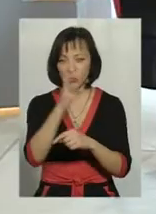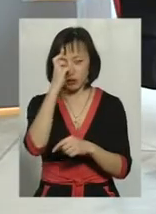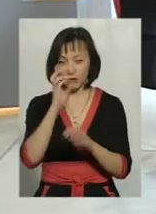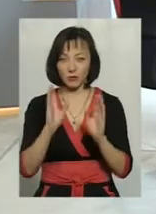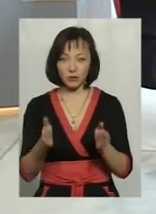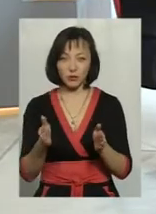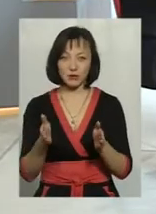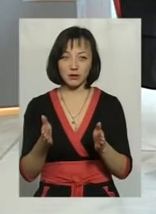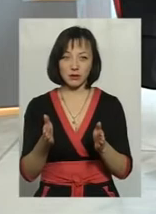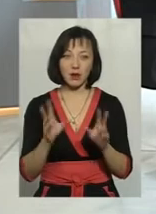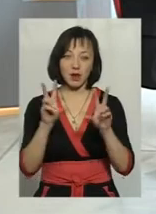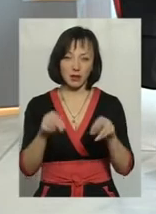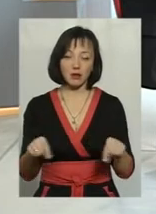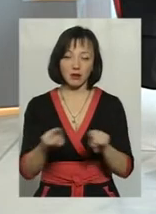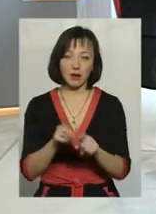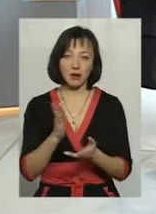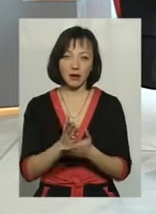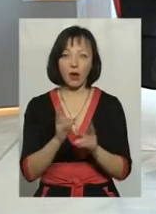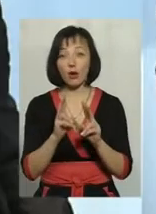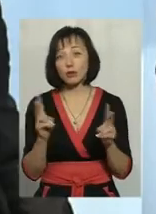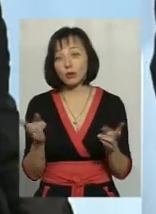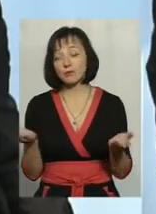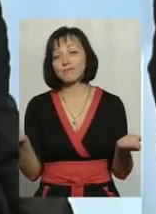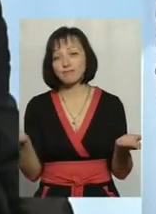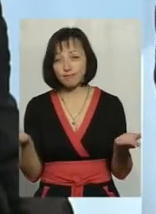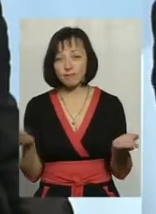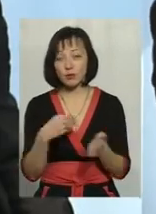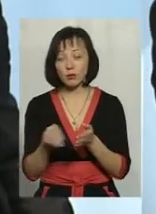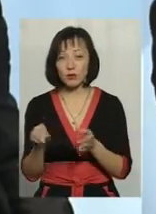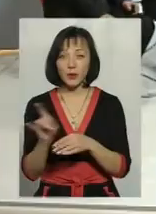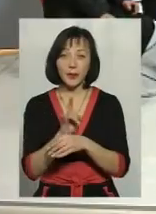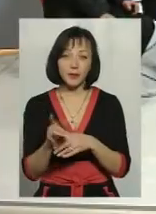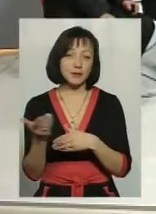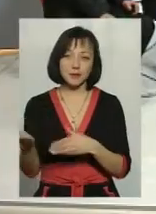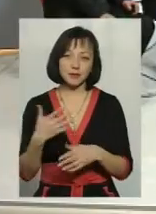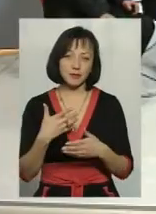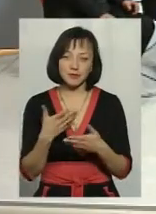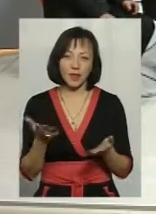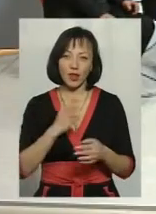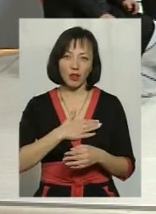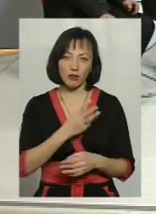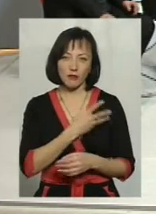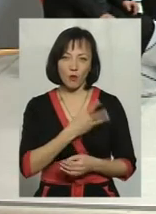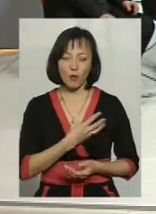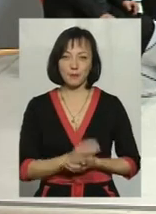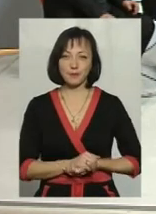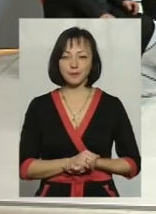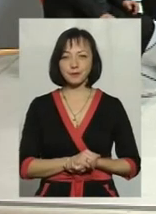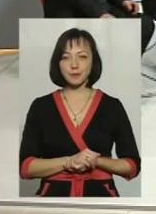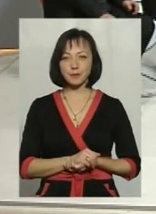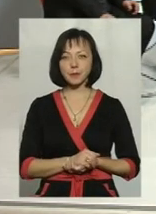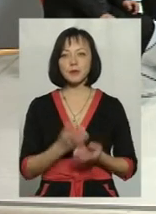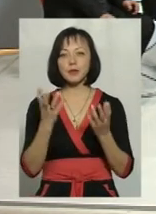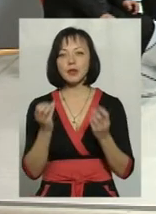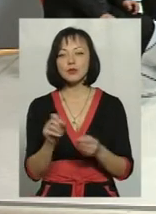буде, гарантія така є. Хто піде, ну, то що зробиш, ну, то не наша воля. Я зрозуміла. Ще